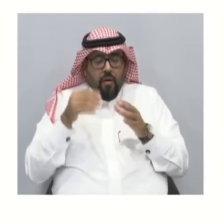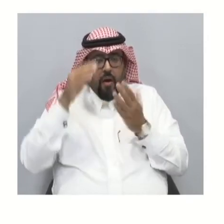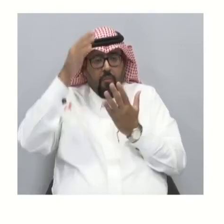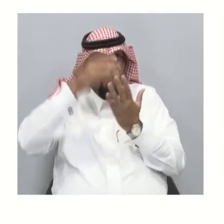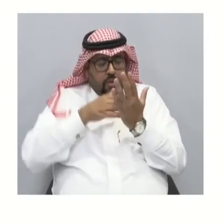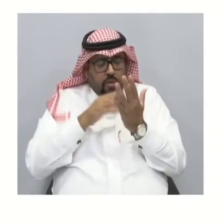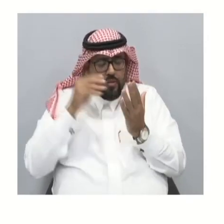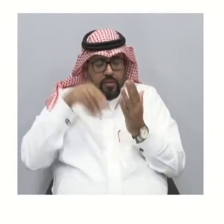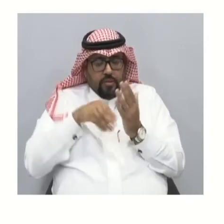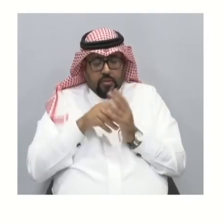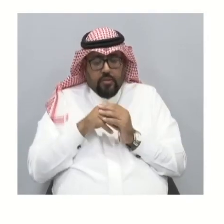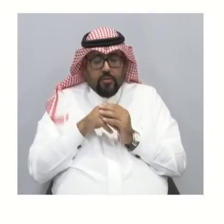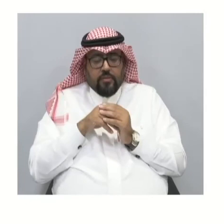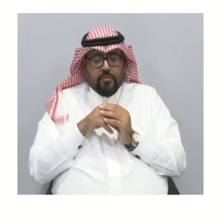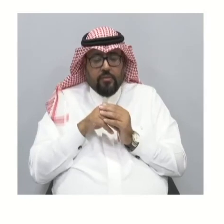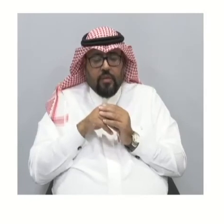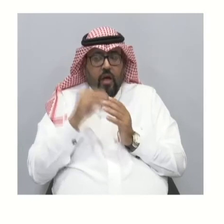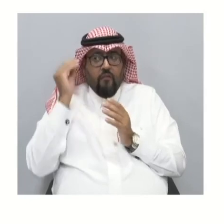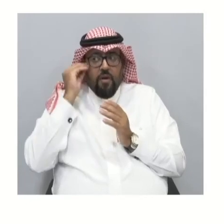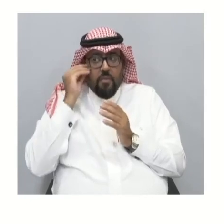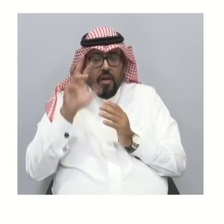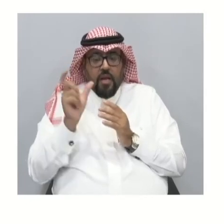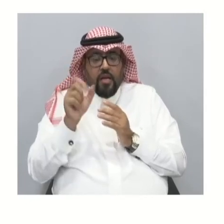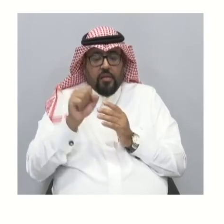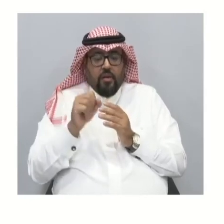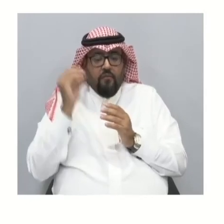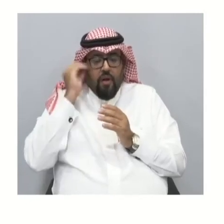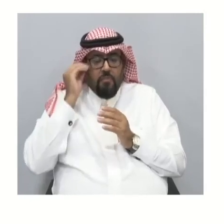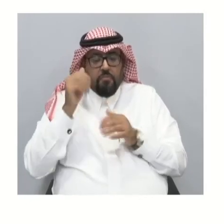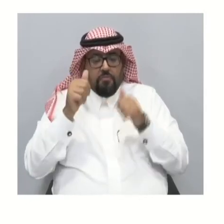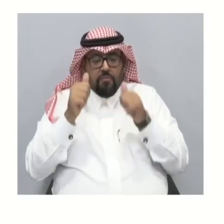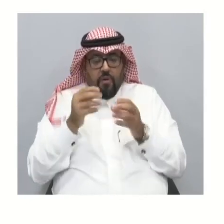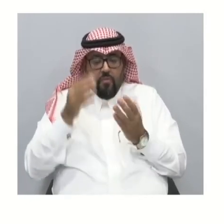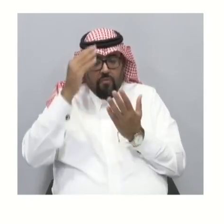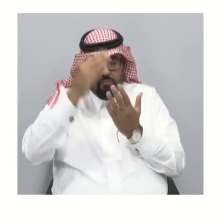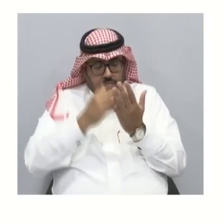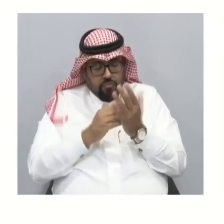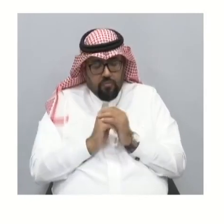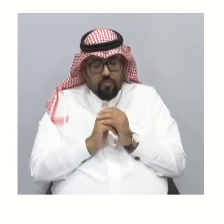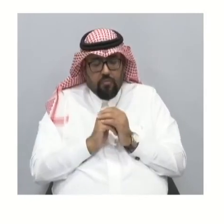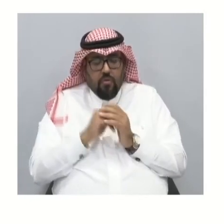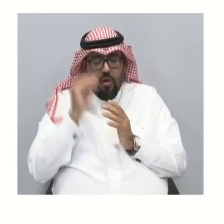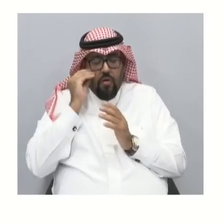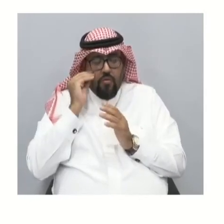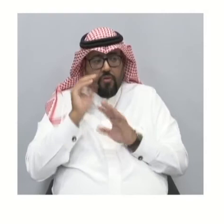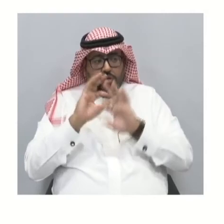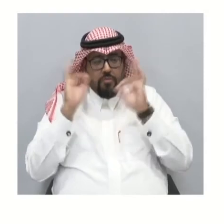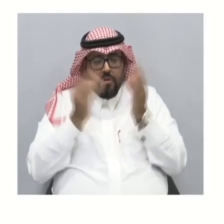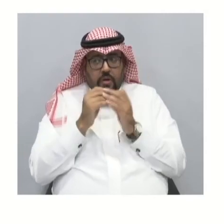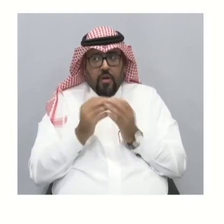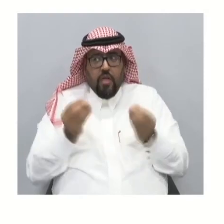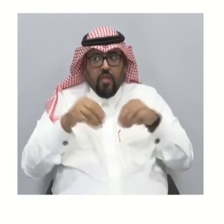طريقة القراءة المتعمقة، أستطيع من خلالها أن أفهم النص فهما كاملا، أن أستوعب كل محتواه ونعرف كل شيء، إضافة